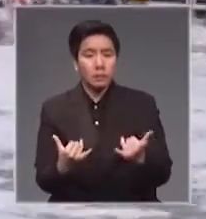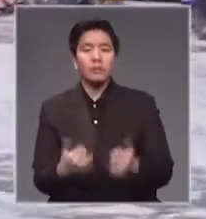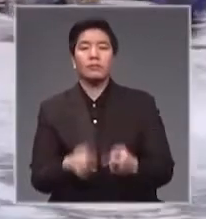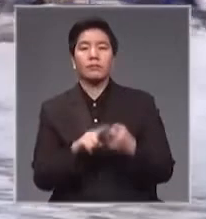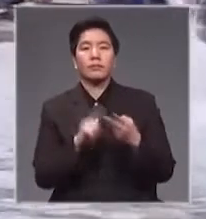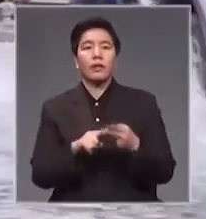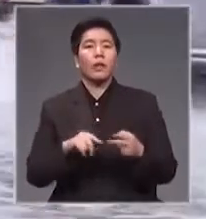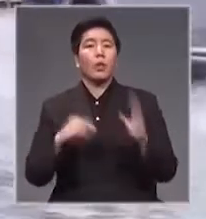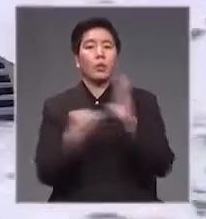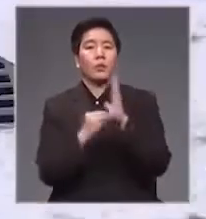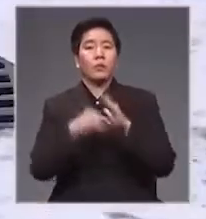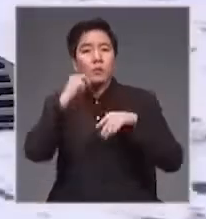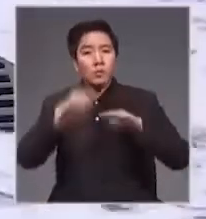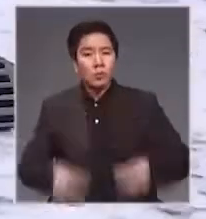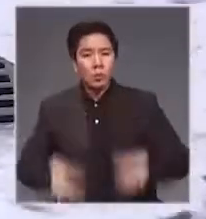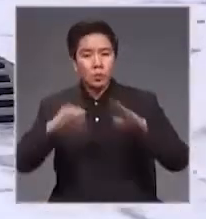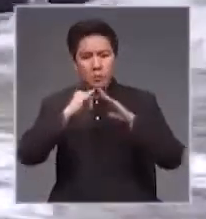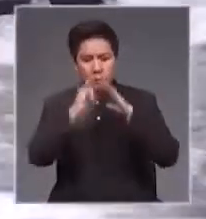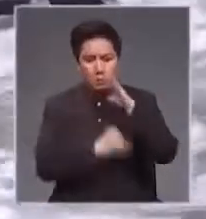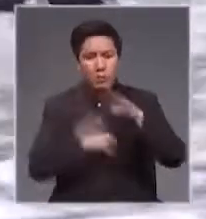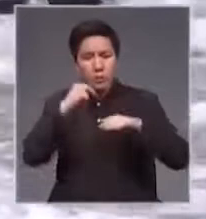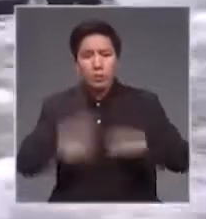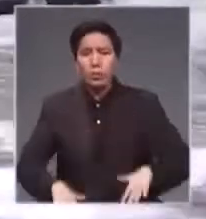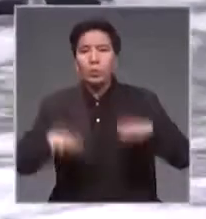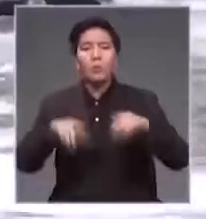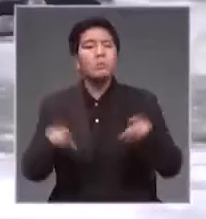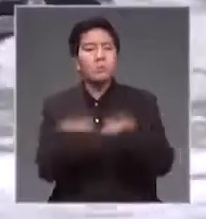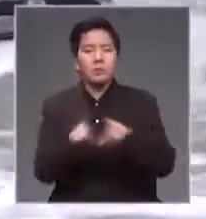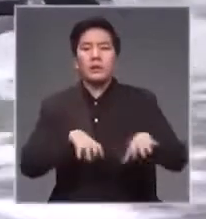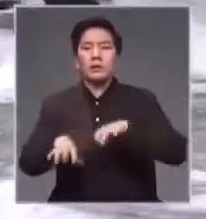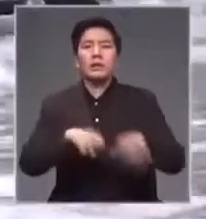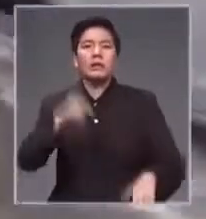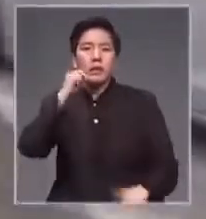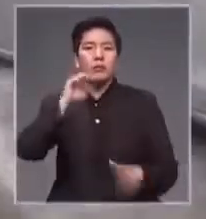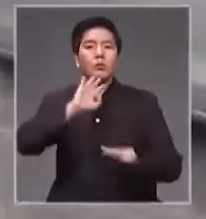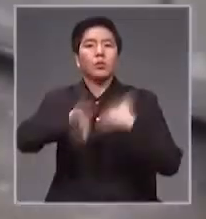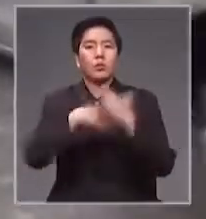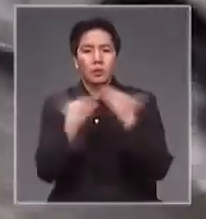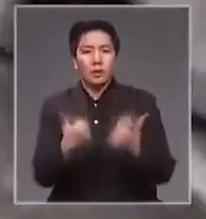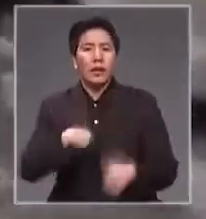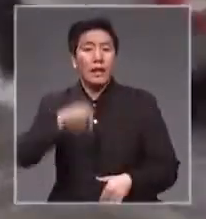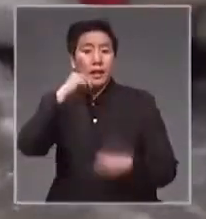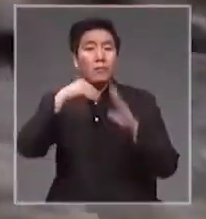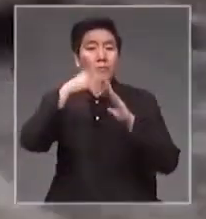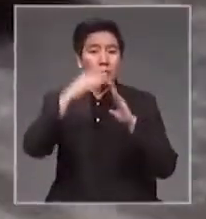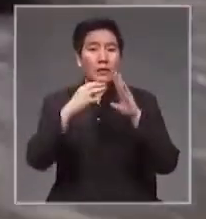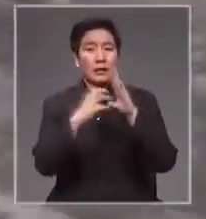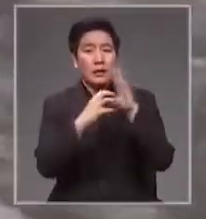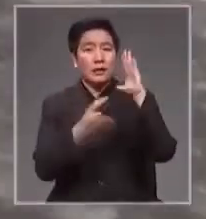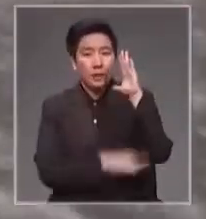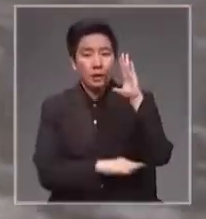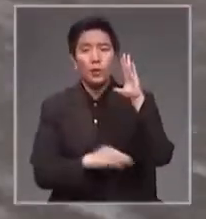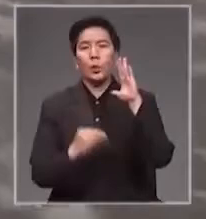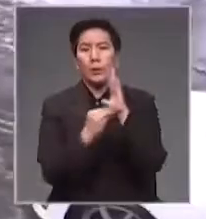ก็เช่นกันนะครับต่างจังหวัดก็มีเป็นส่วนหนึ่งของปัญหาในการบริหารจัดการน้ำทั้งระบบที่เรามีน้ำภาคเหนือภาคกลางภาคใต้และกรุงเทพมห